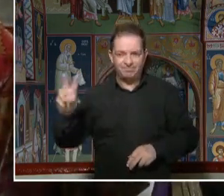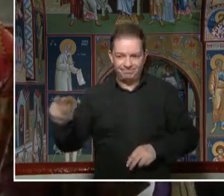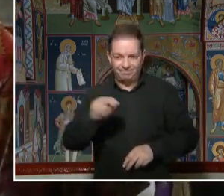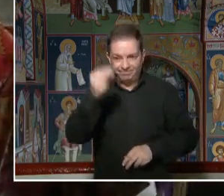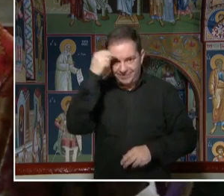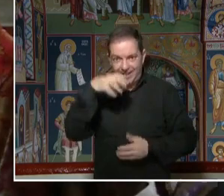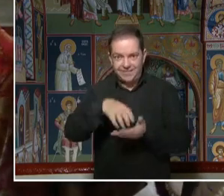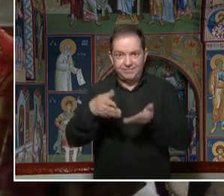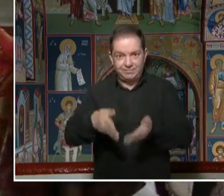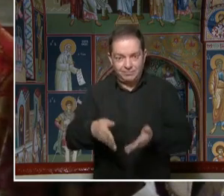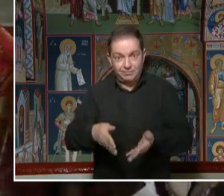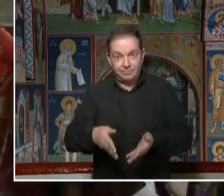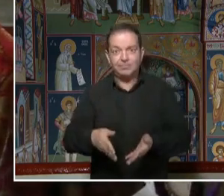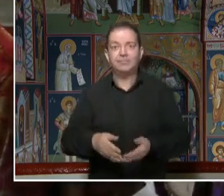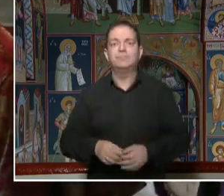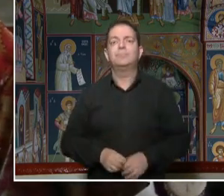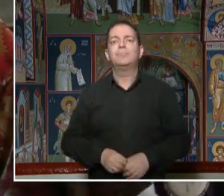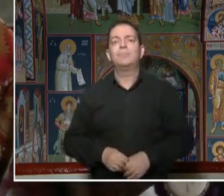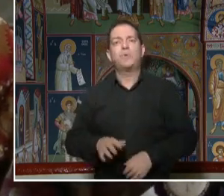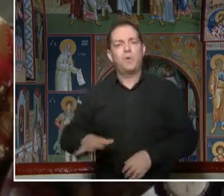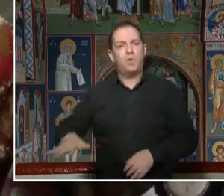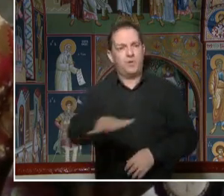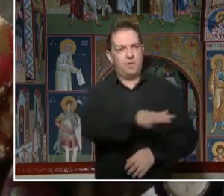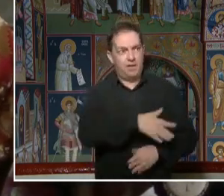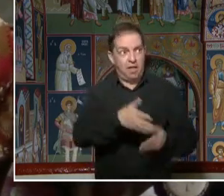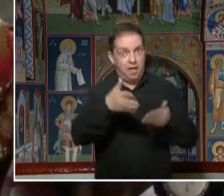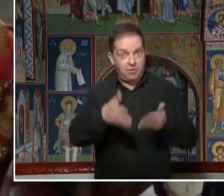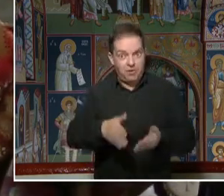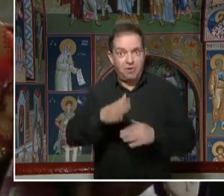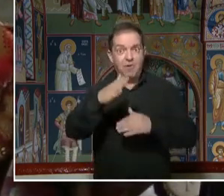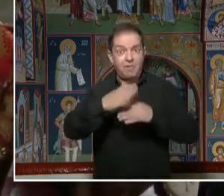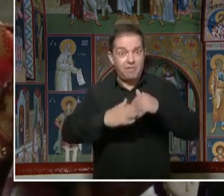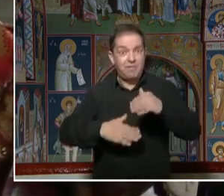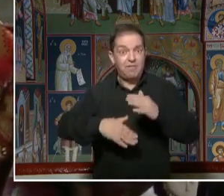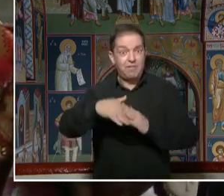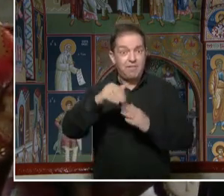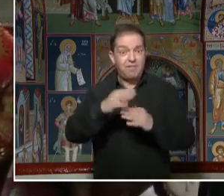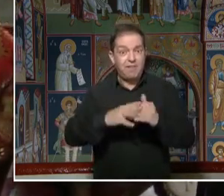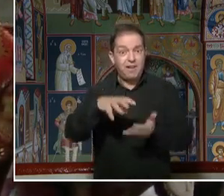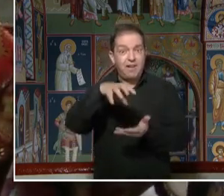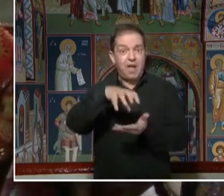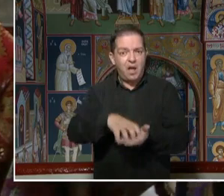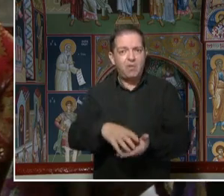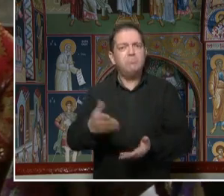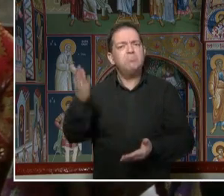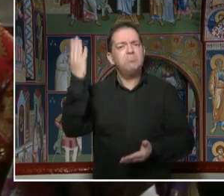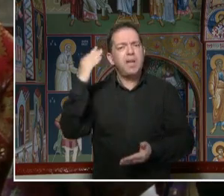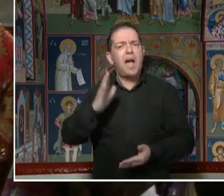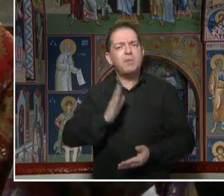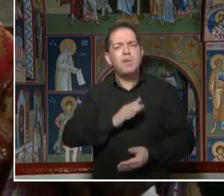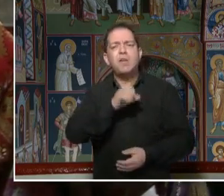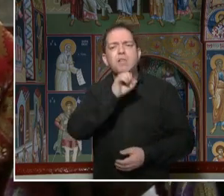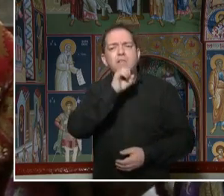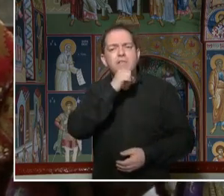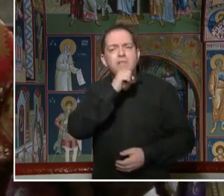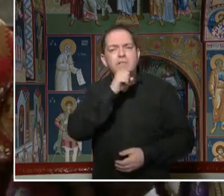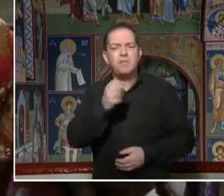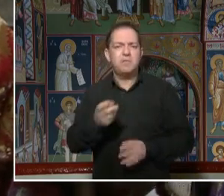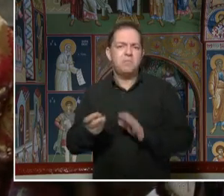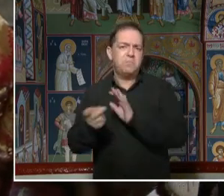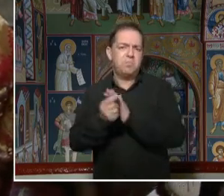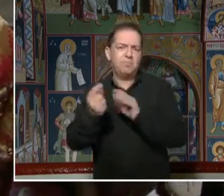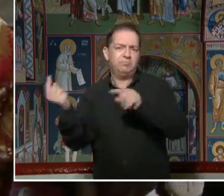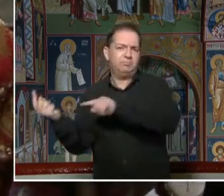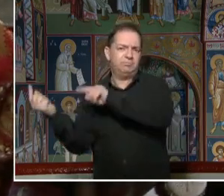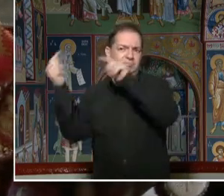ναό της Παναγίας των Βλαχερνών, εδώ, αυτόν τον ναό τον οποίο έκτισαν ευσεβείς Κωνσταντινουπολίτες που ήρθαν